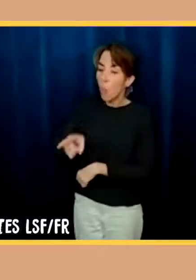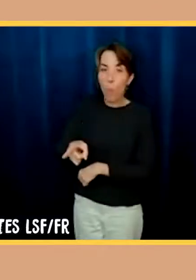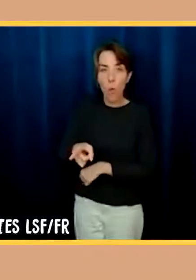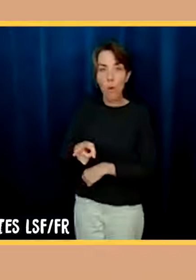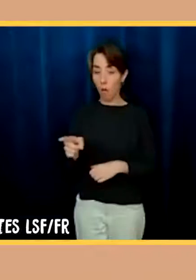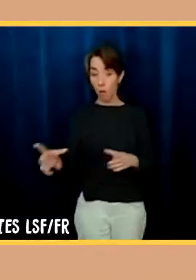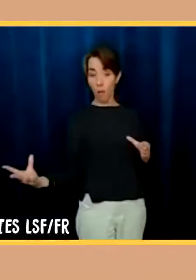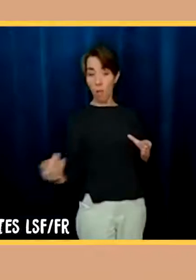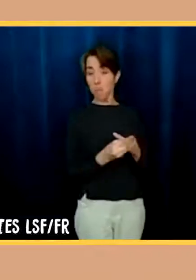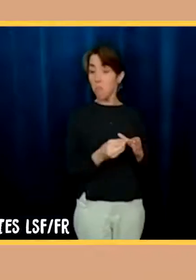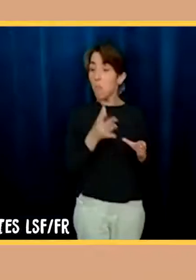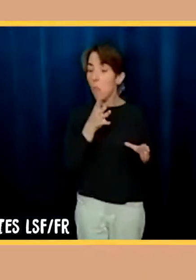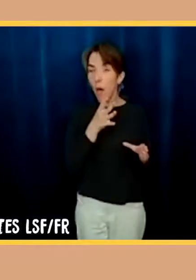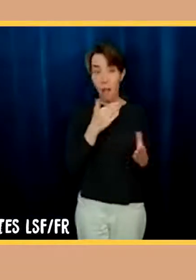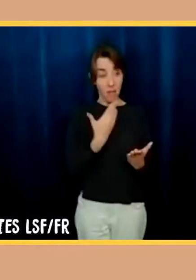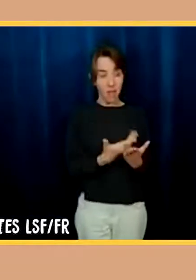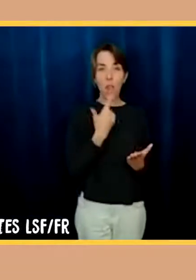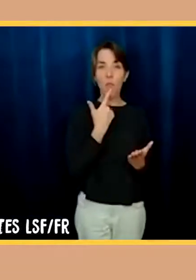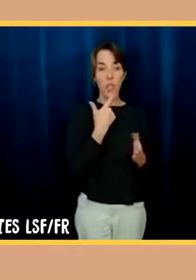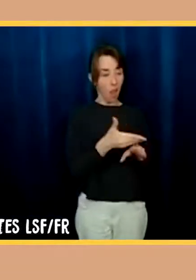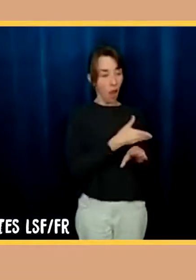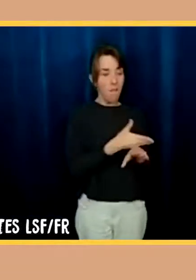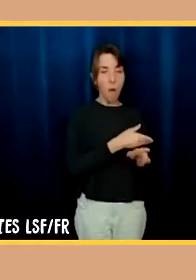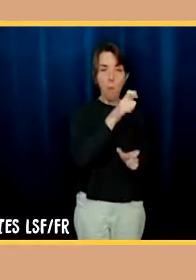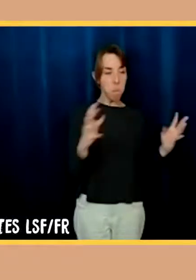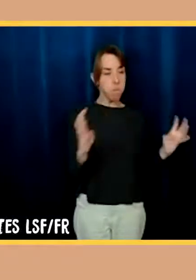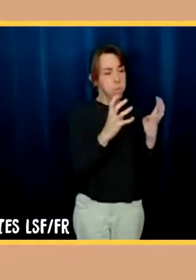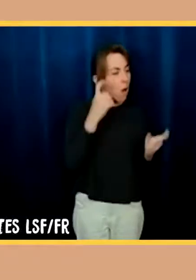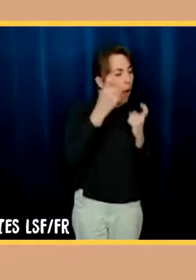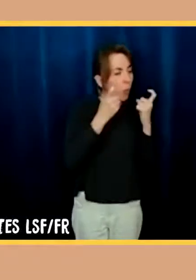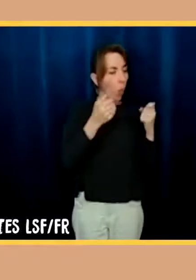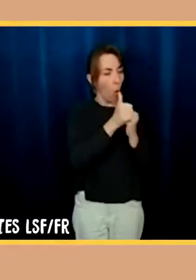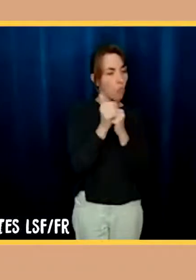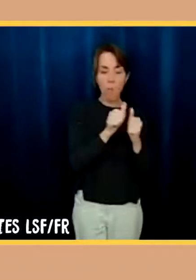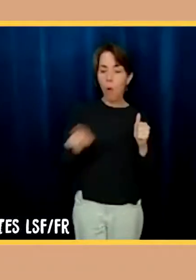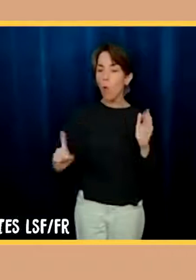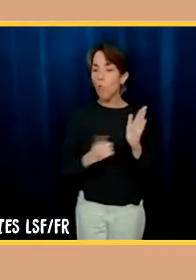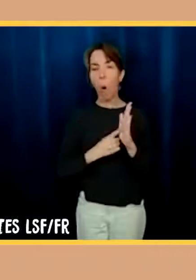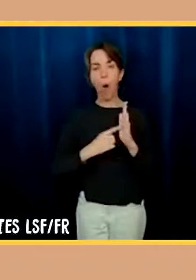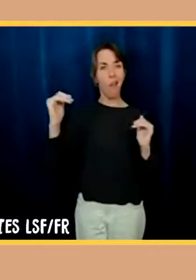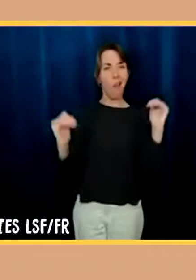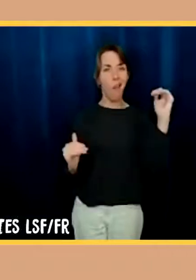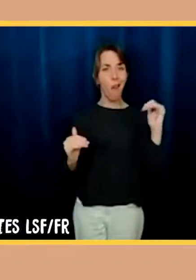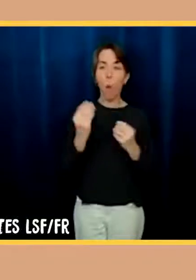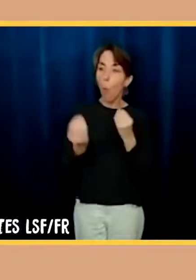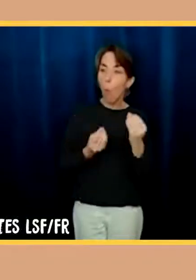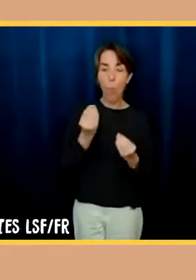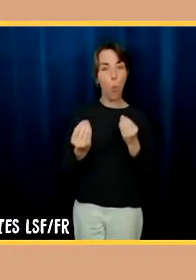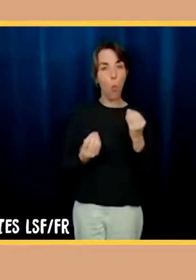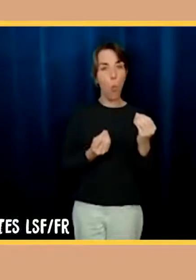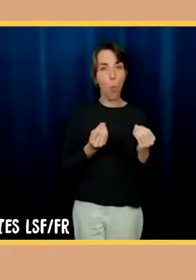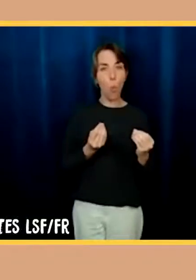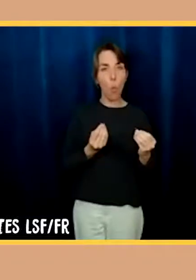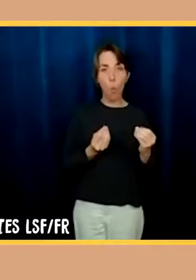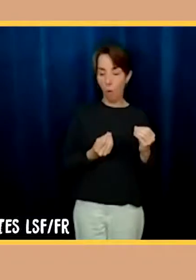espaces. C'est un projet, c'est réfléchi et c'est construit de dire aux femmes qu'elles n'ont pas les mêmes droits ou qu'elles doivent, qu'elles doivent répondre à